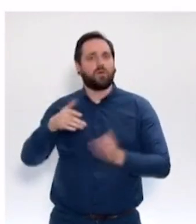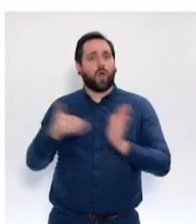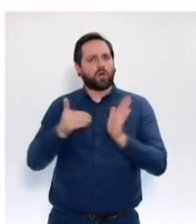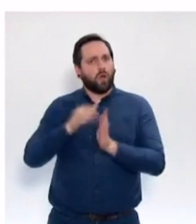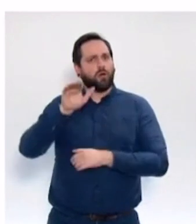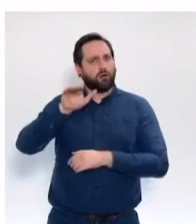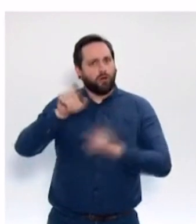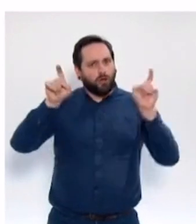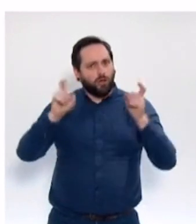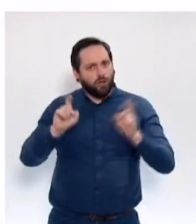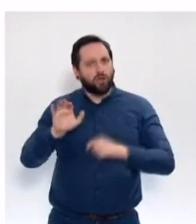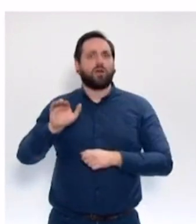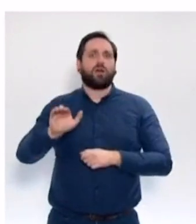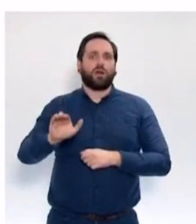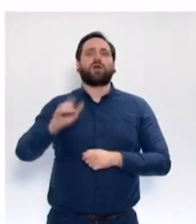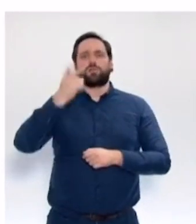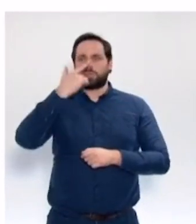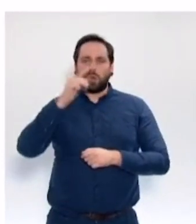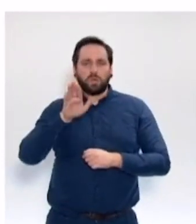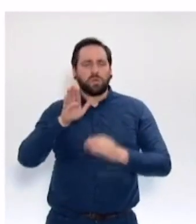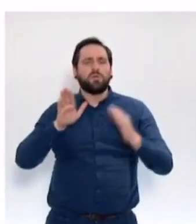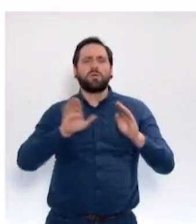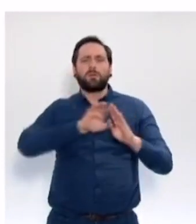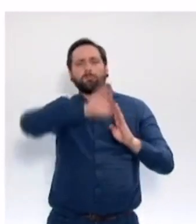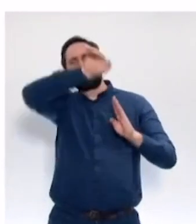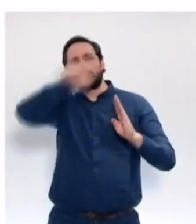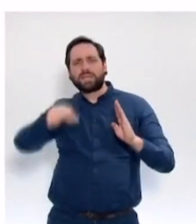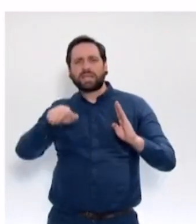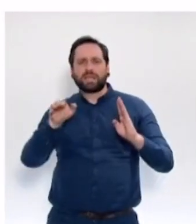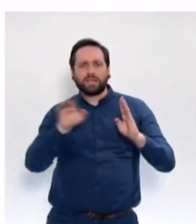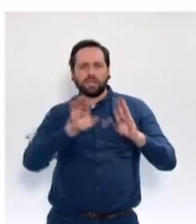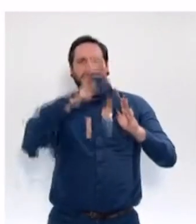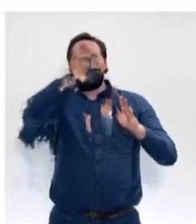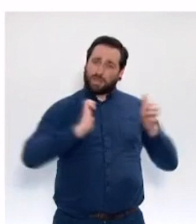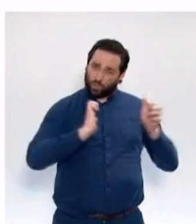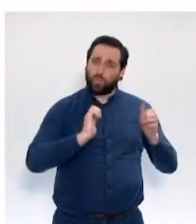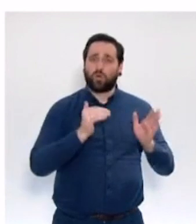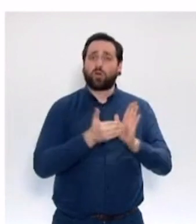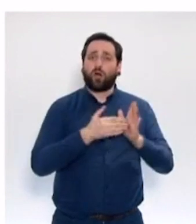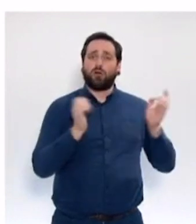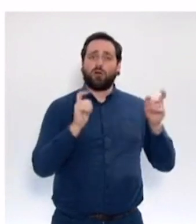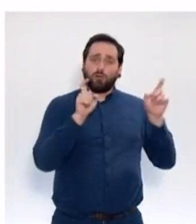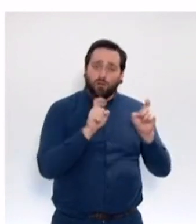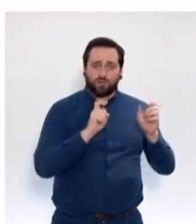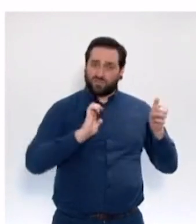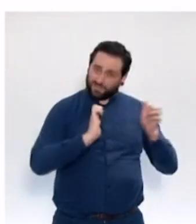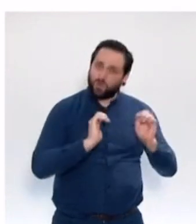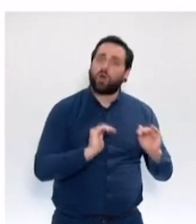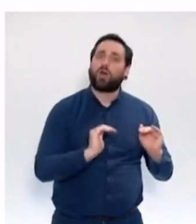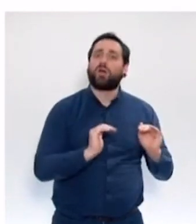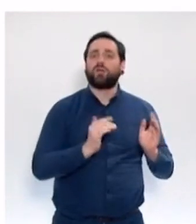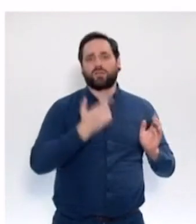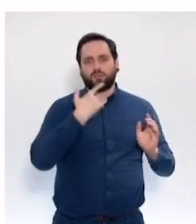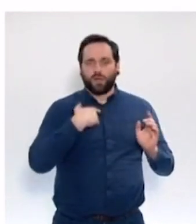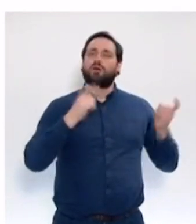vague pourrait être atteint dans nos hôpitaux en début de semaine prochaine si l'augmentation des chiffres des prochaines